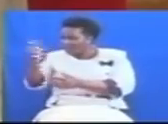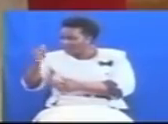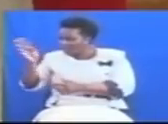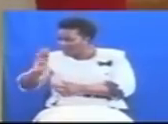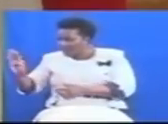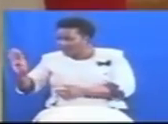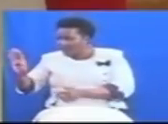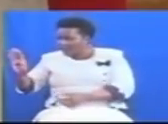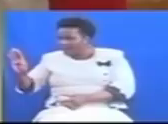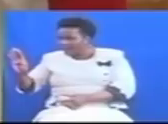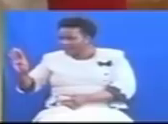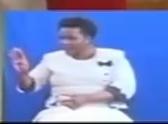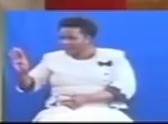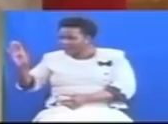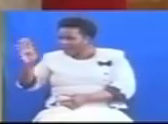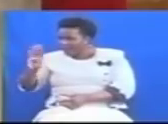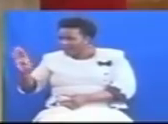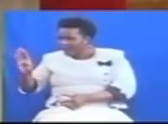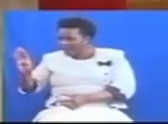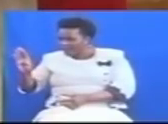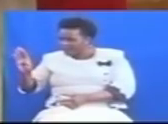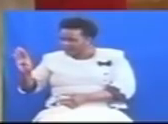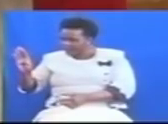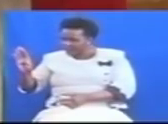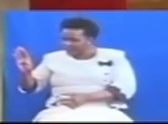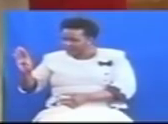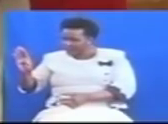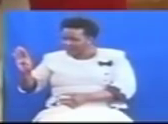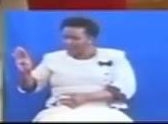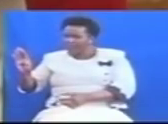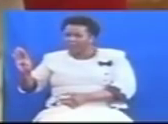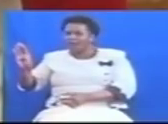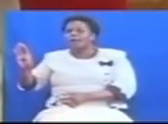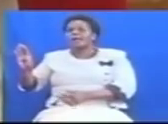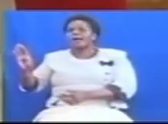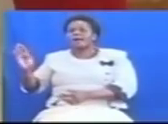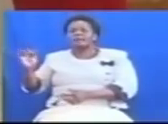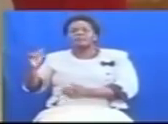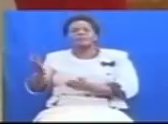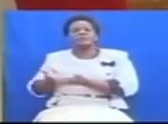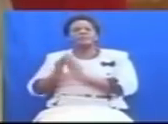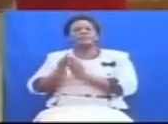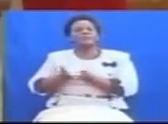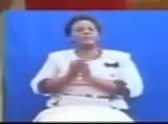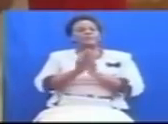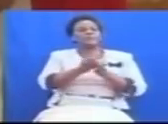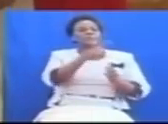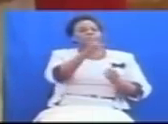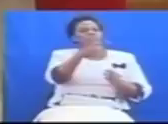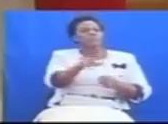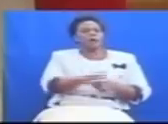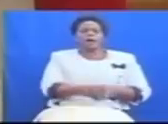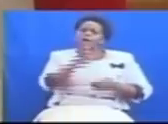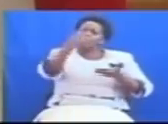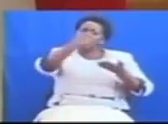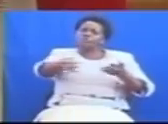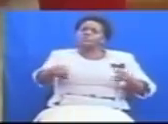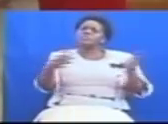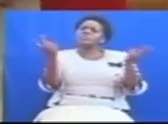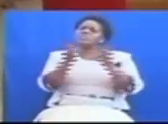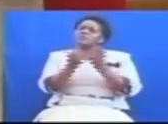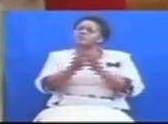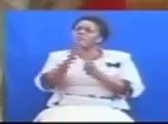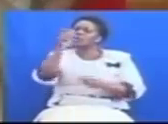na anayesafirisha kupeleka Kenya wa shilingi 1037,500 badala ya shilingi 1705. Sasa ni ipi